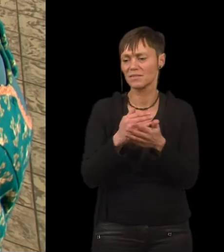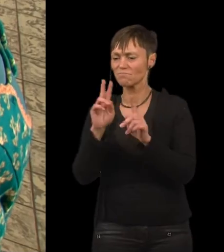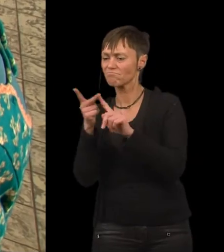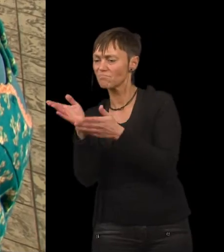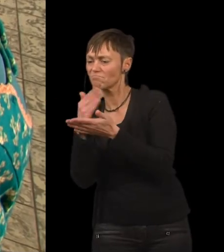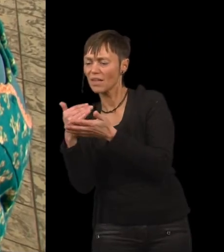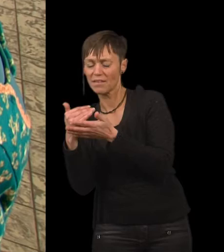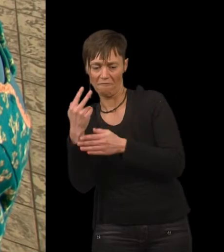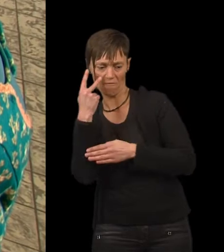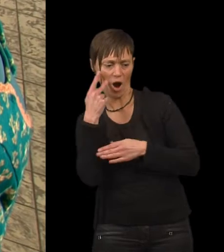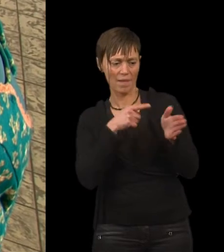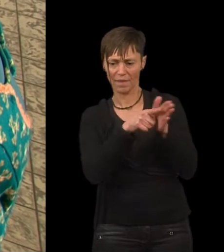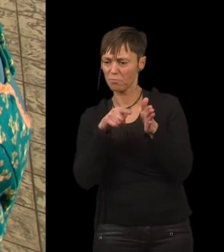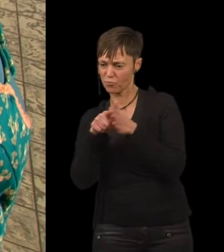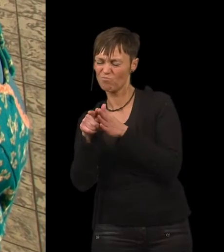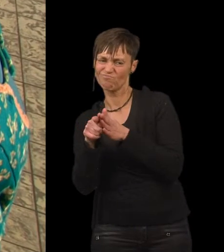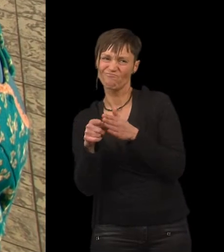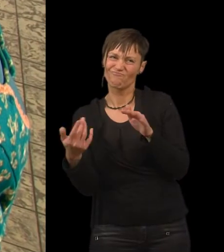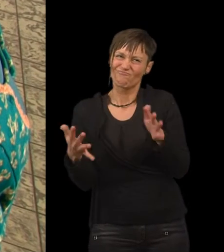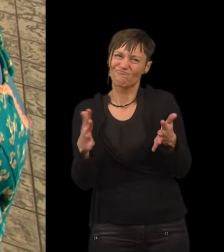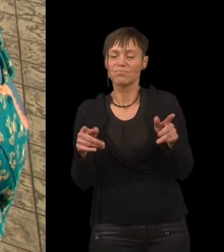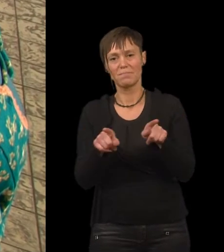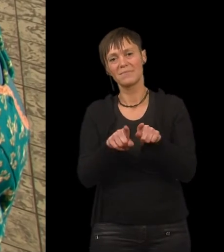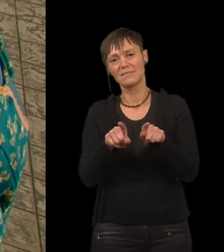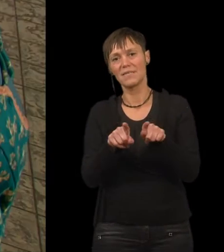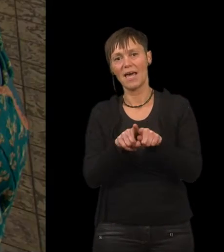2, c'est assez similaire.